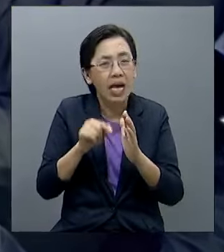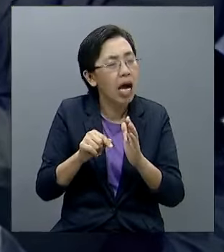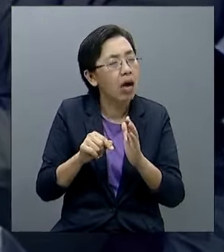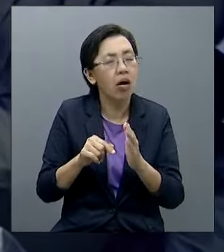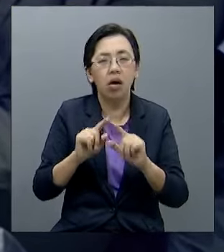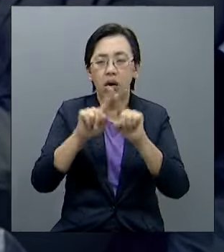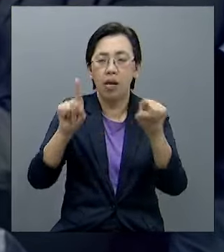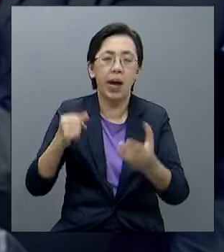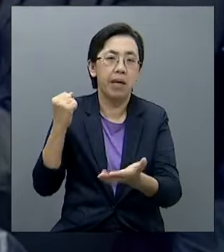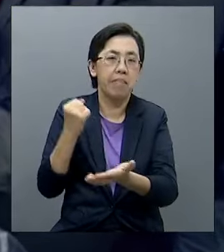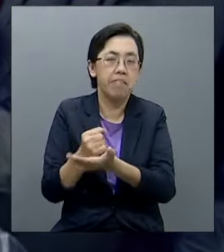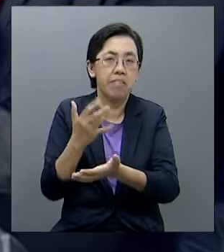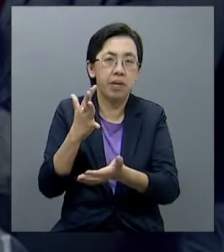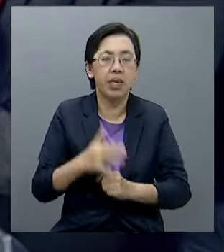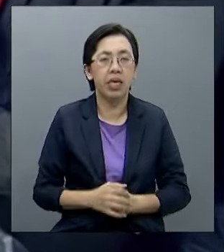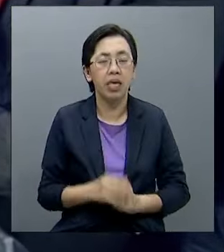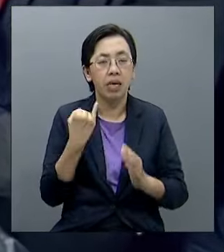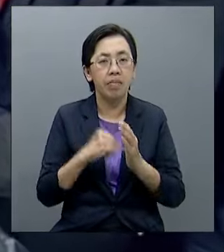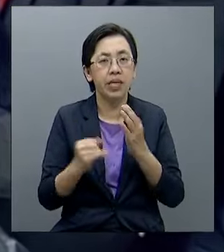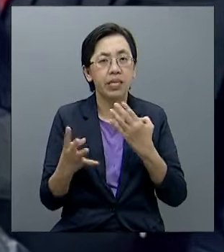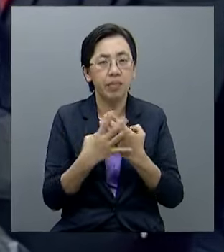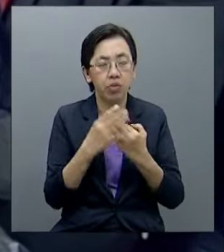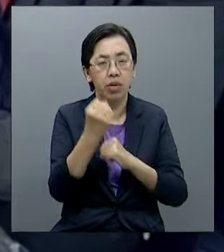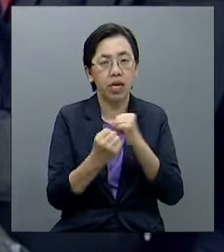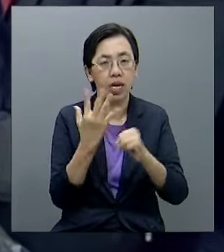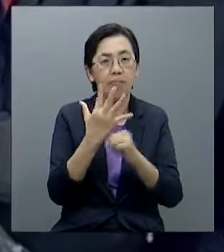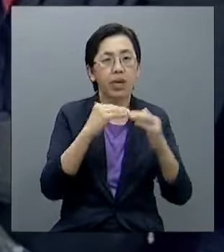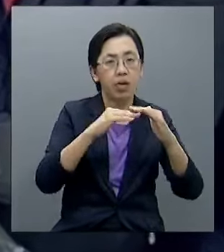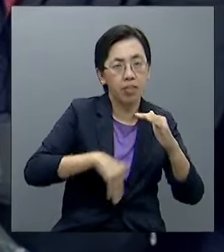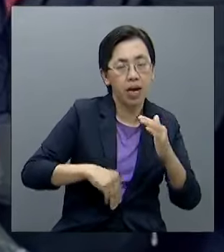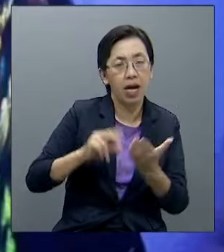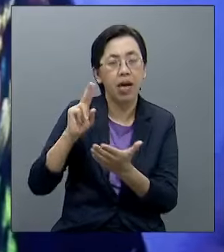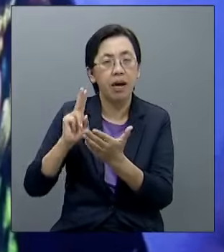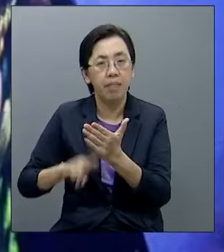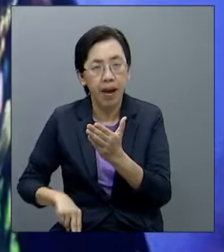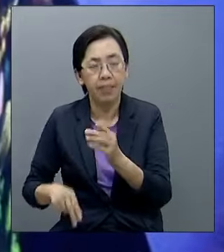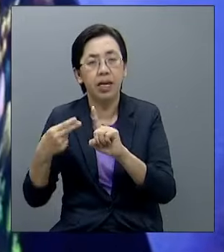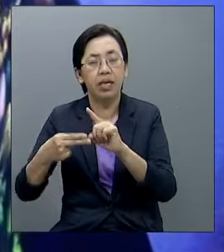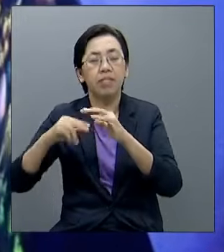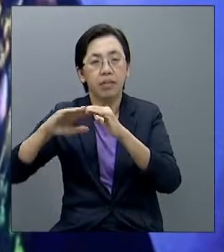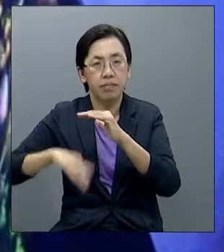ไม่ได้รับอนุญาตมีโทษจำคุกไม่เกิน5ปีปรับไม่เกิน 10,000 บาทค่ะ